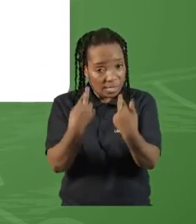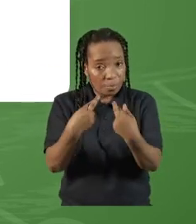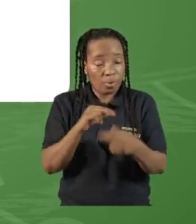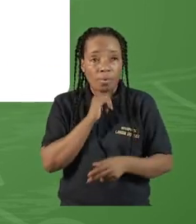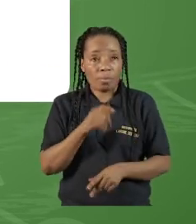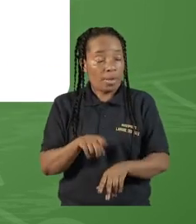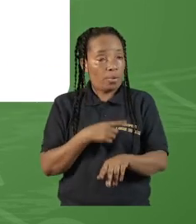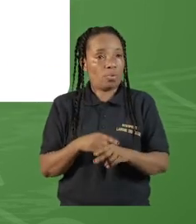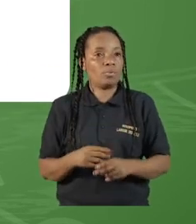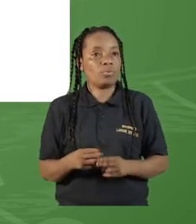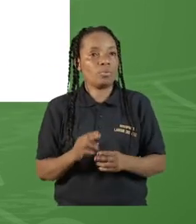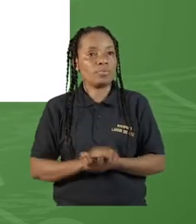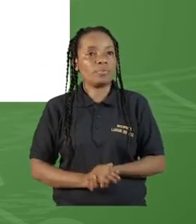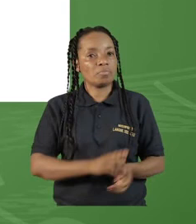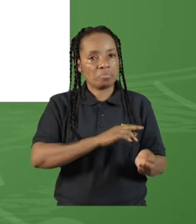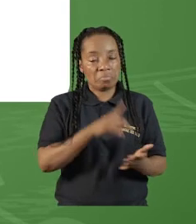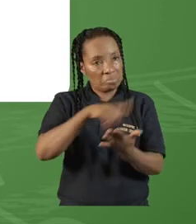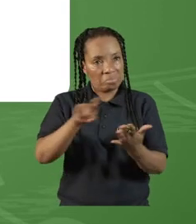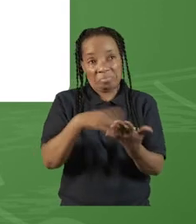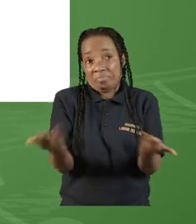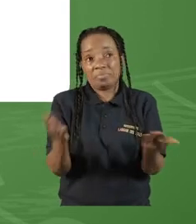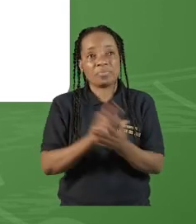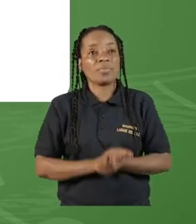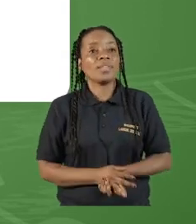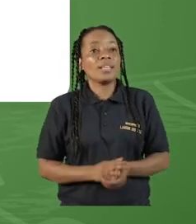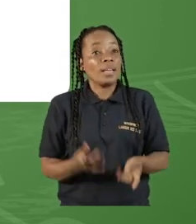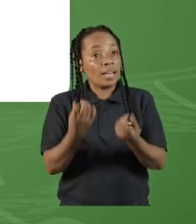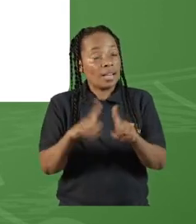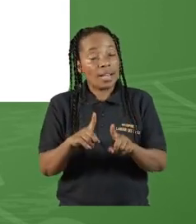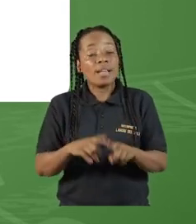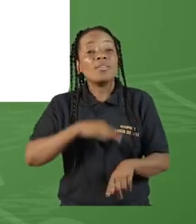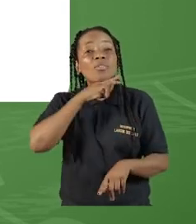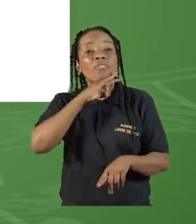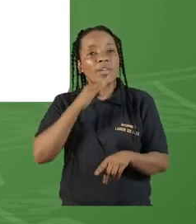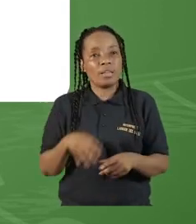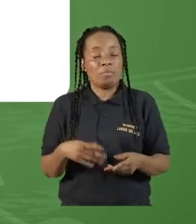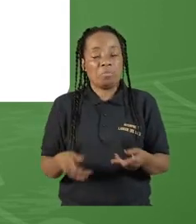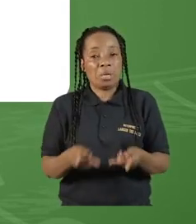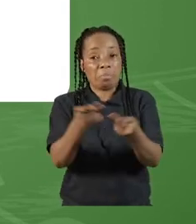La réponse est, lorsque le fer est exposé à l'air libre,